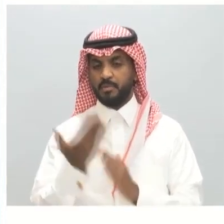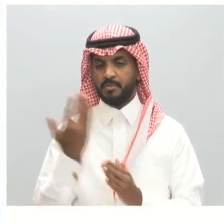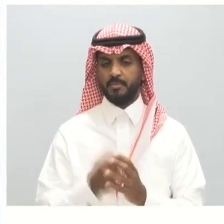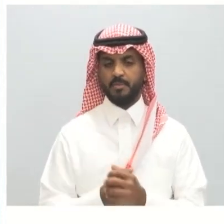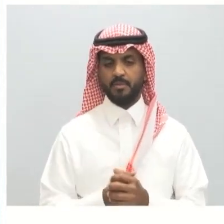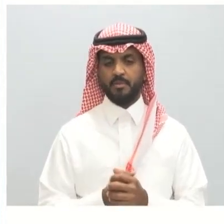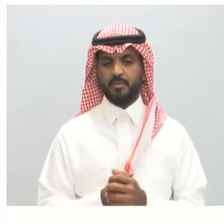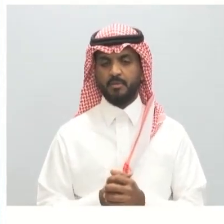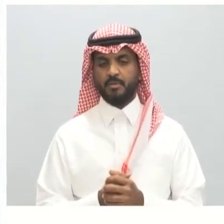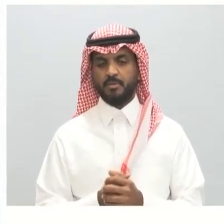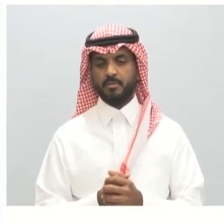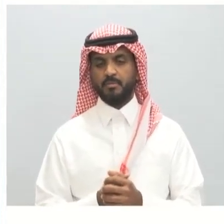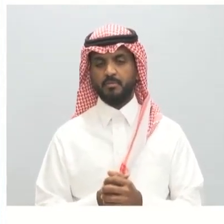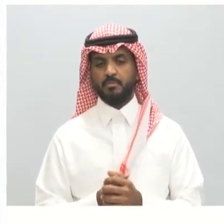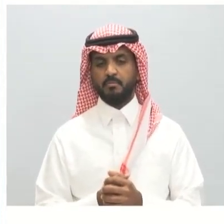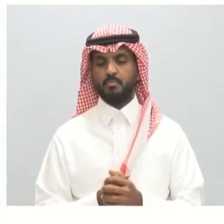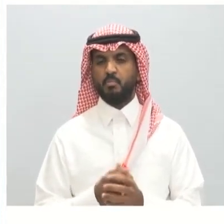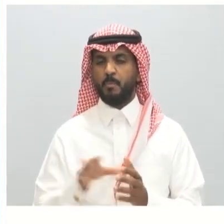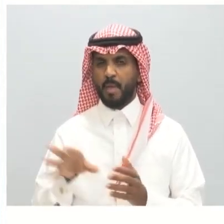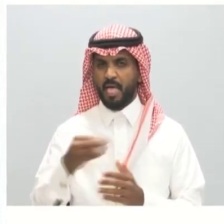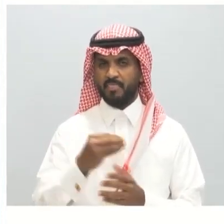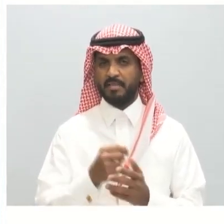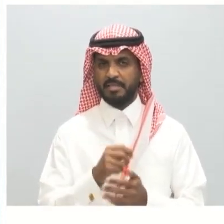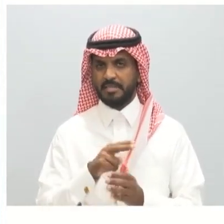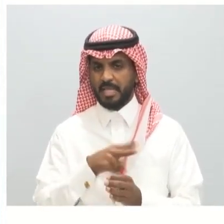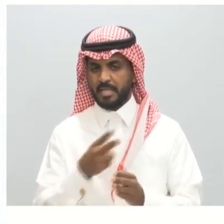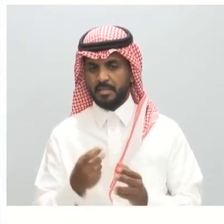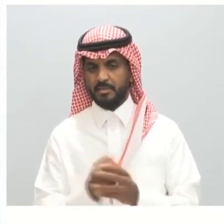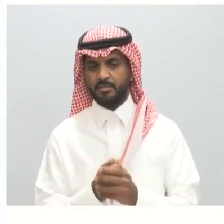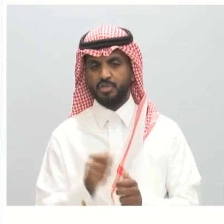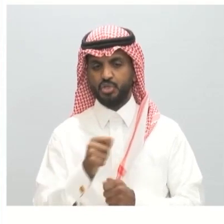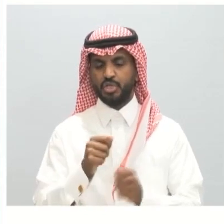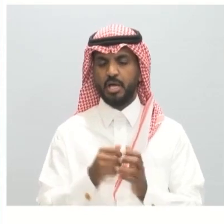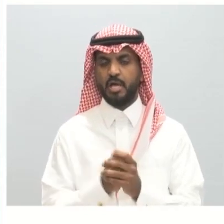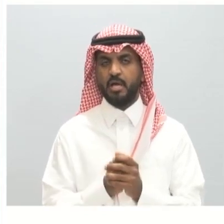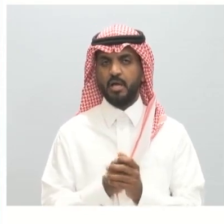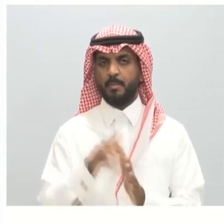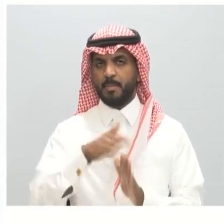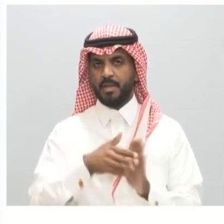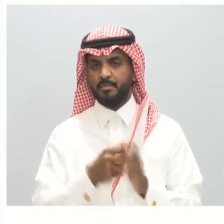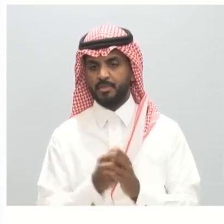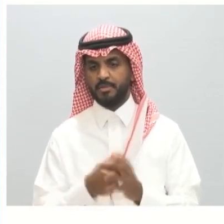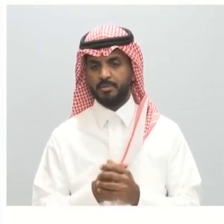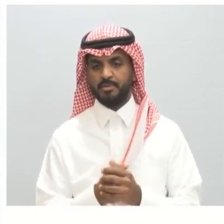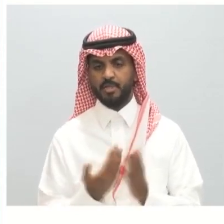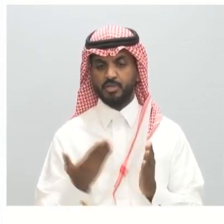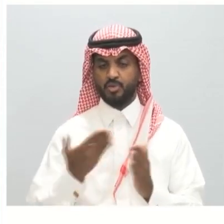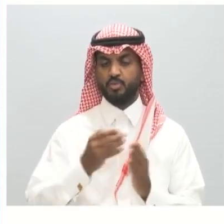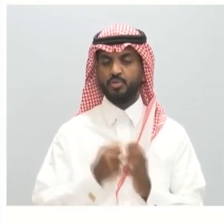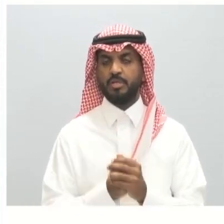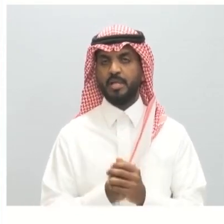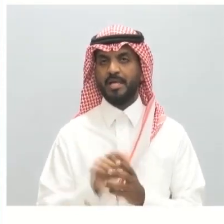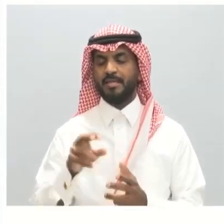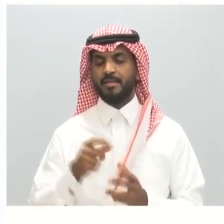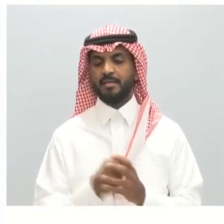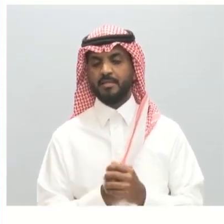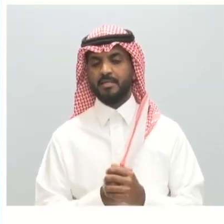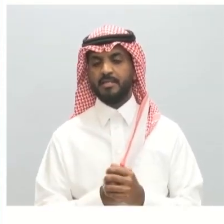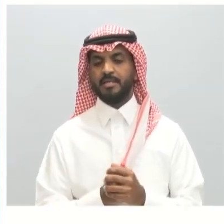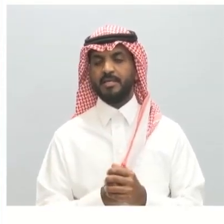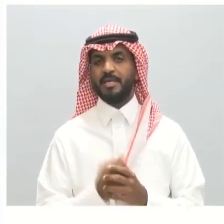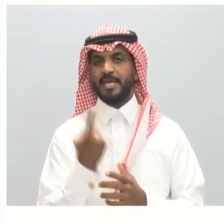السابق اجرينا بعض التغييرات لانشاء البرنامج ادنى سيصل الروبوت الى احداثيات